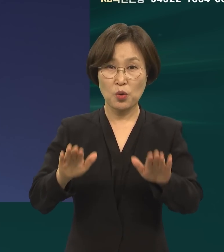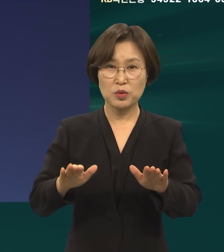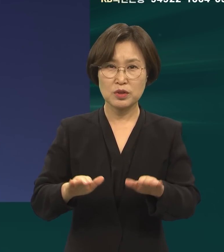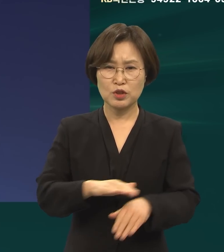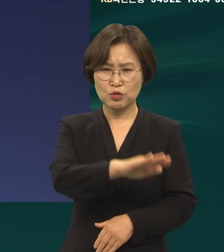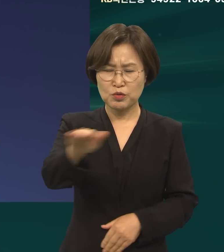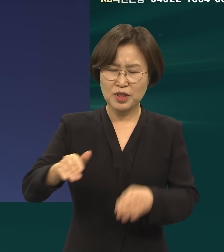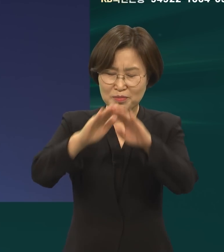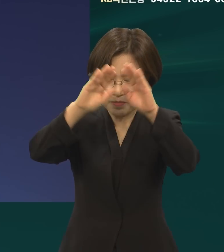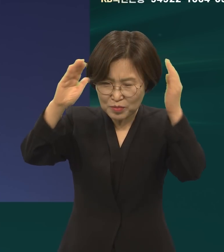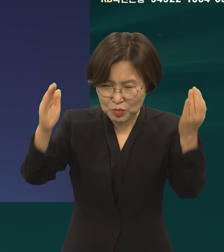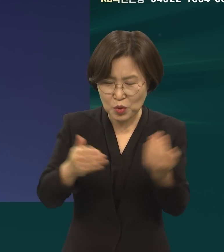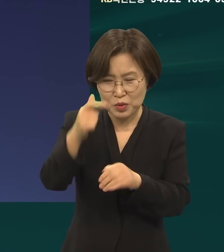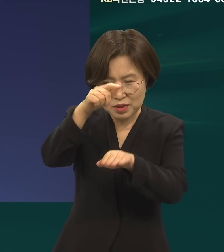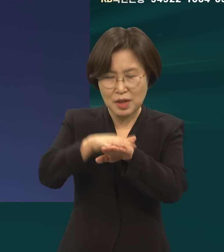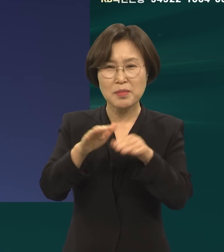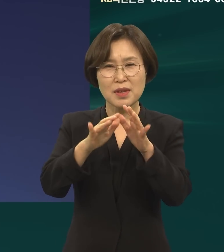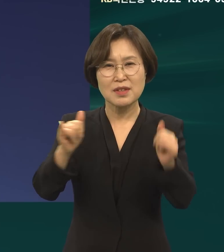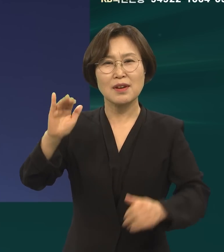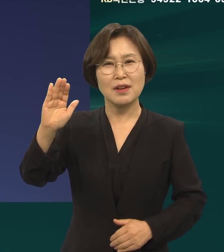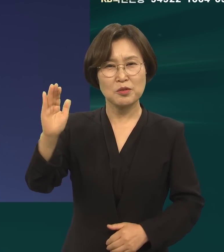모두 예배자가 되길 바랍니다.